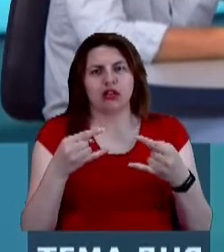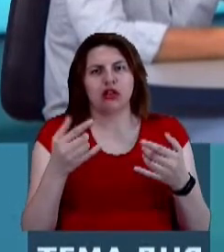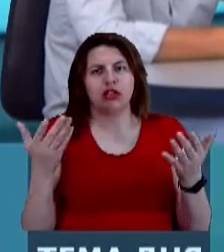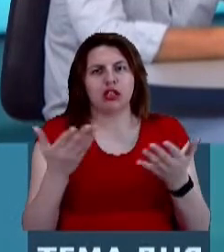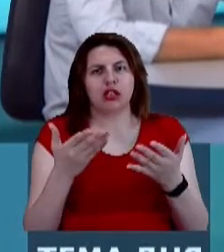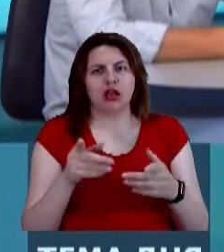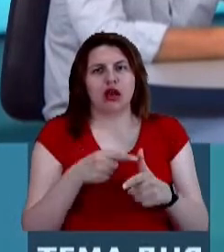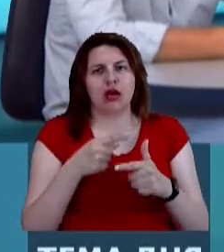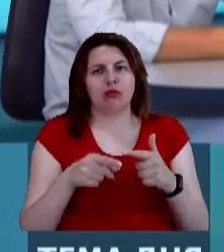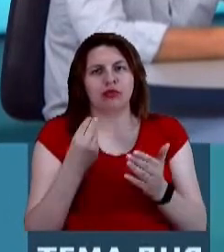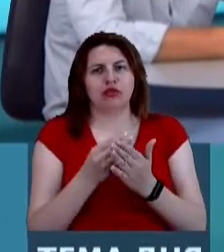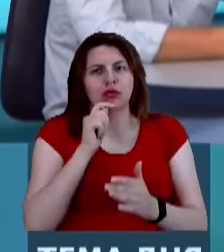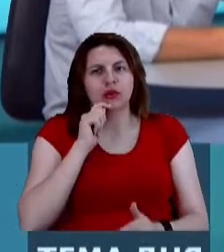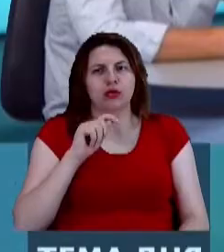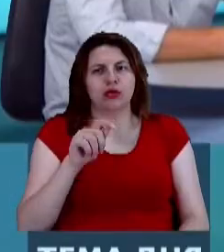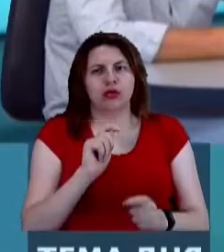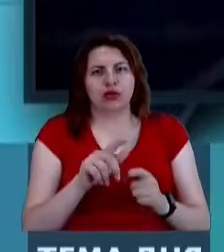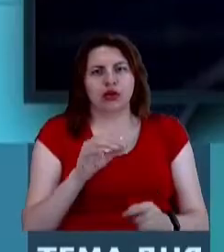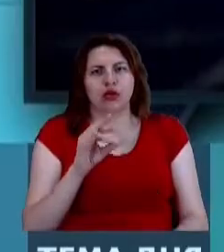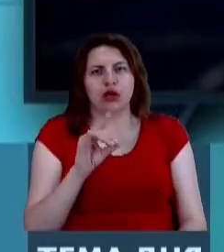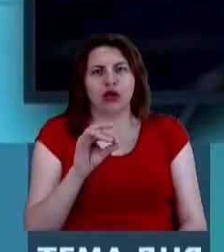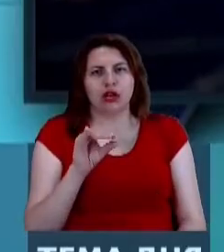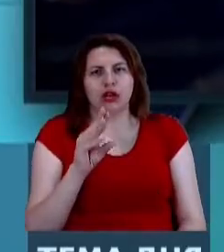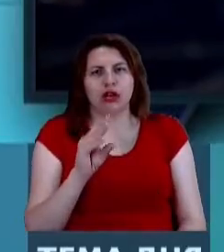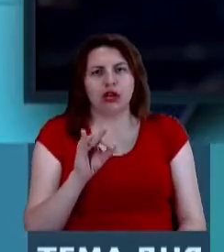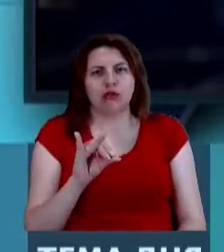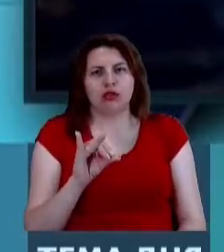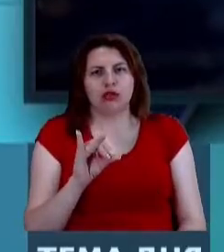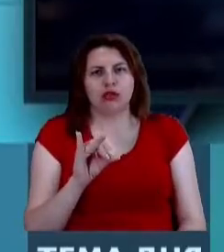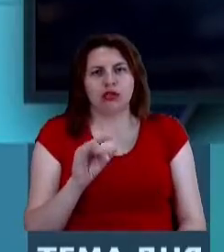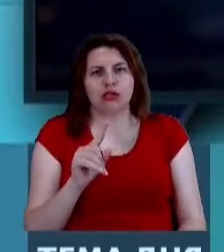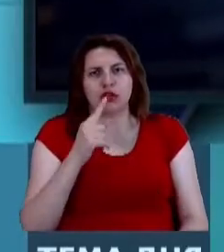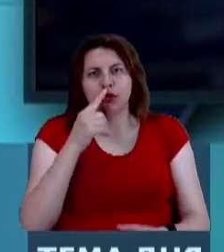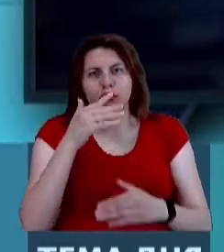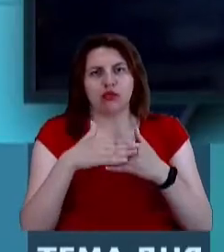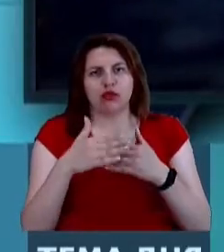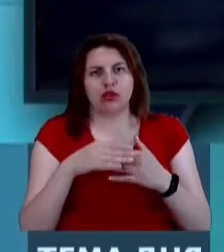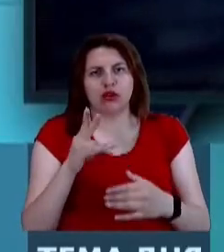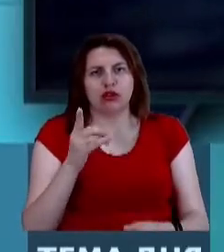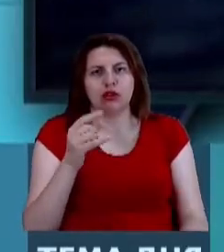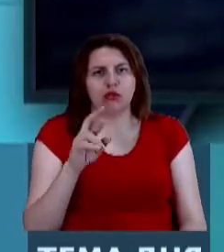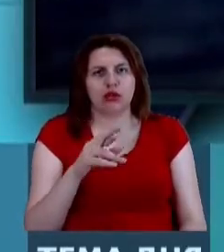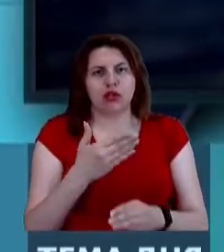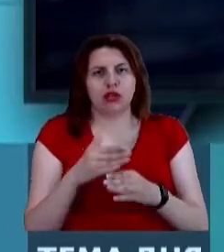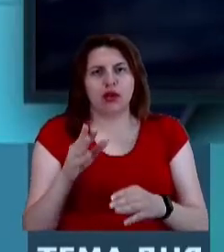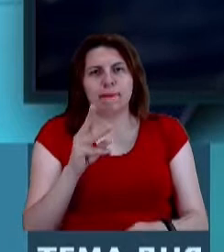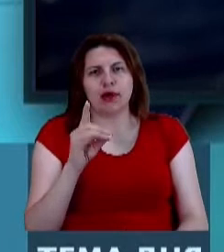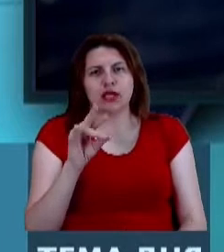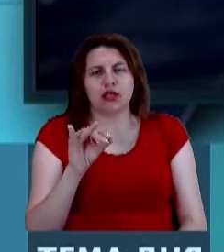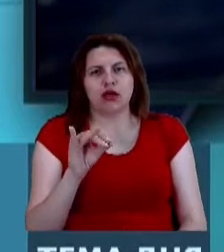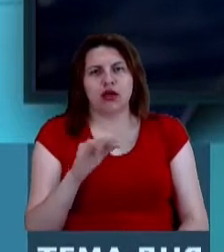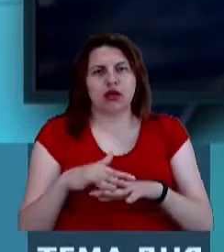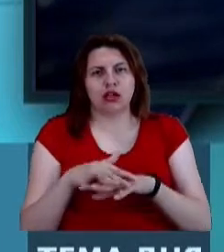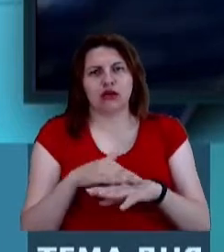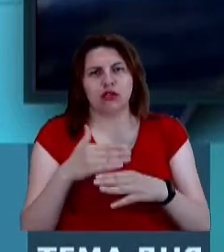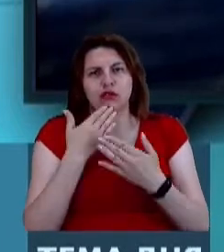фінансуються українськими олігархами, які наближені до Кремля. Ми знаємо частку медіаринку, яку зараз вже останні кілька років